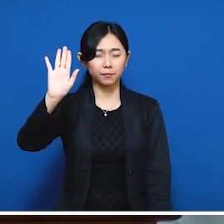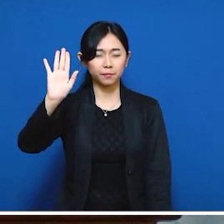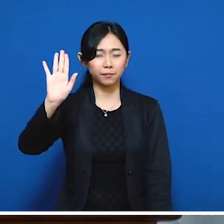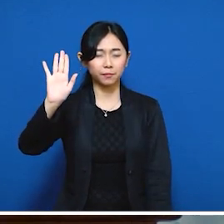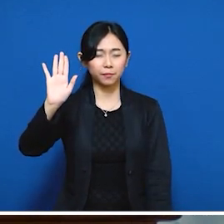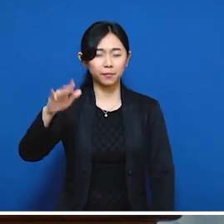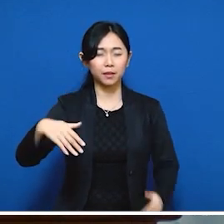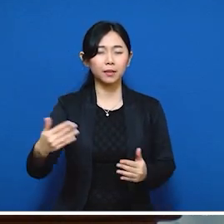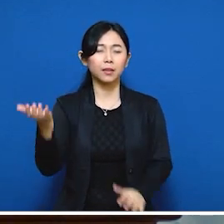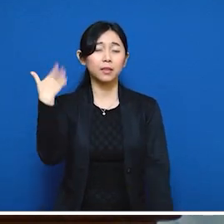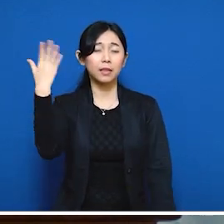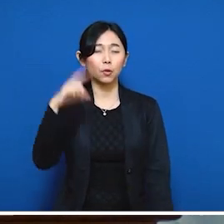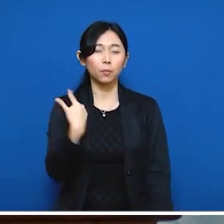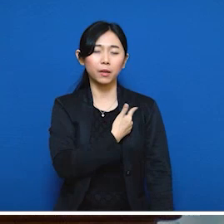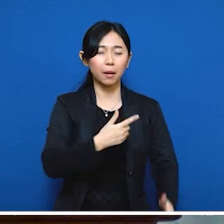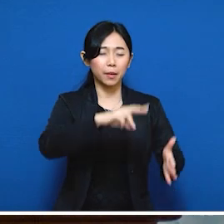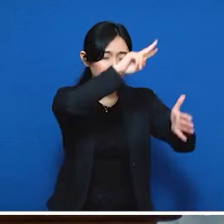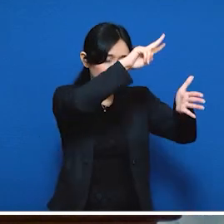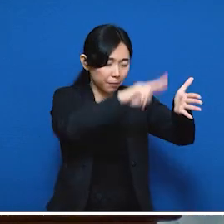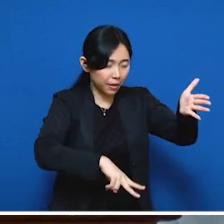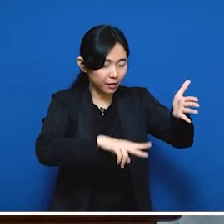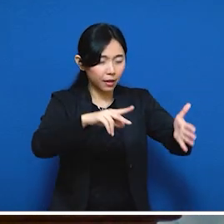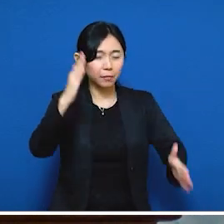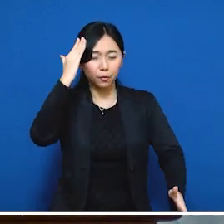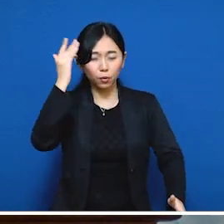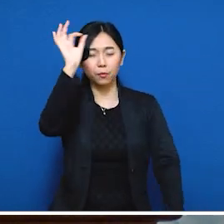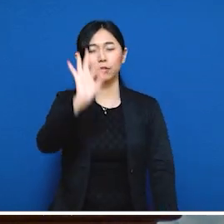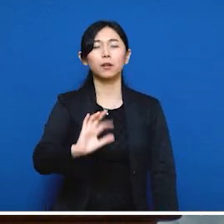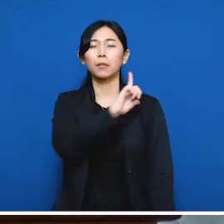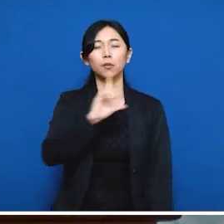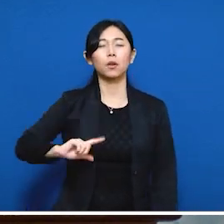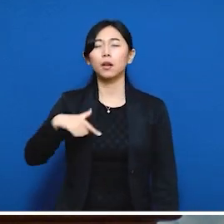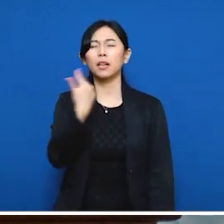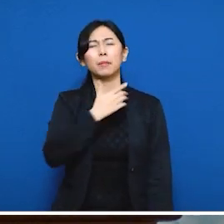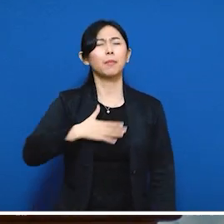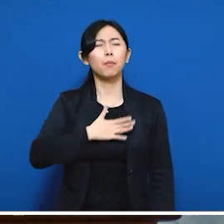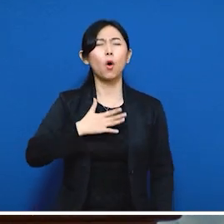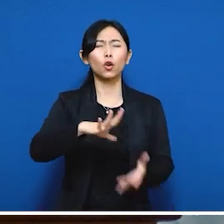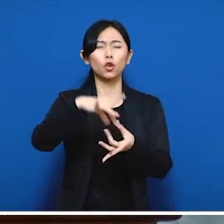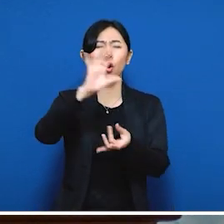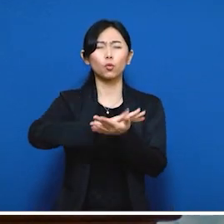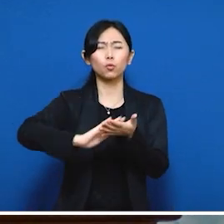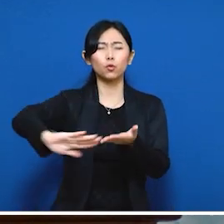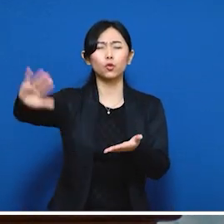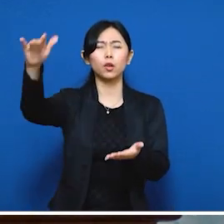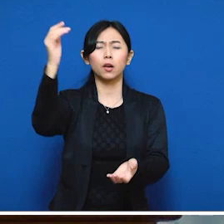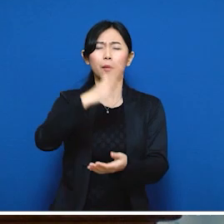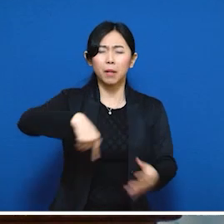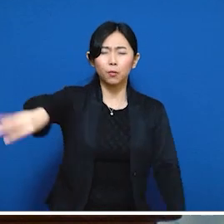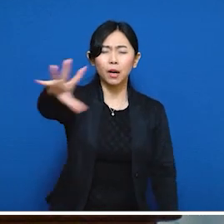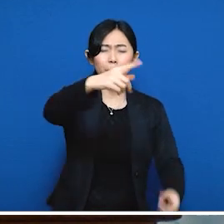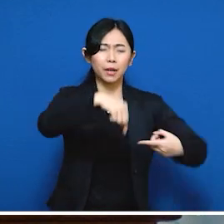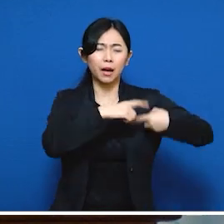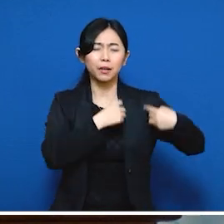Sebelum kami membaca dan merenungkan firman Tuhan, kami mohon Roh Kudus mengurapi hati dan pikiran